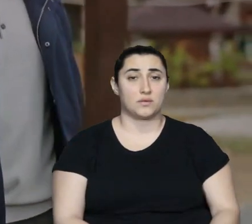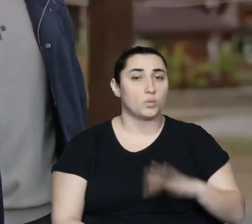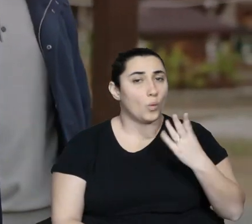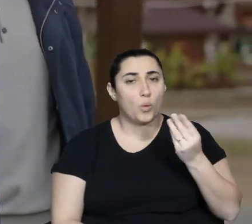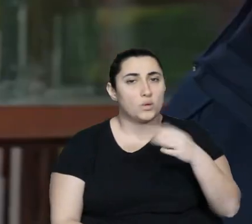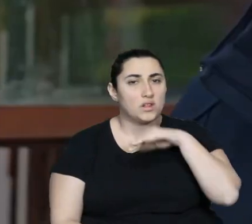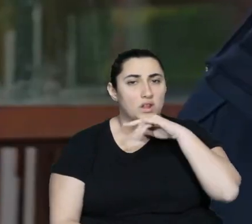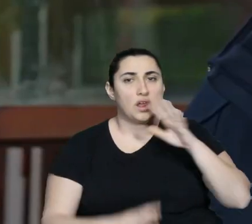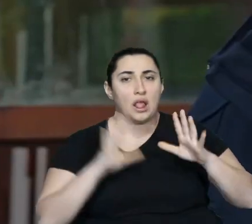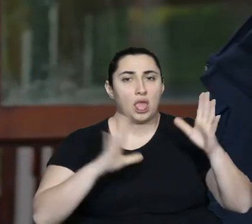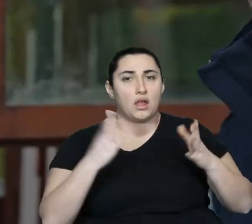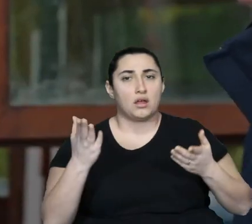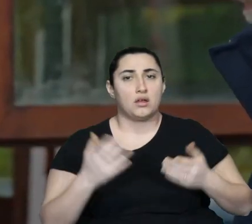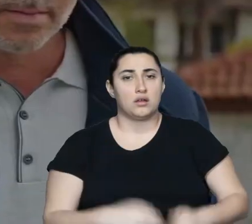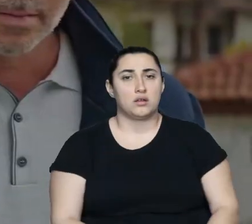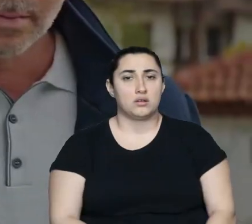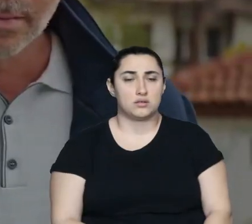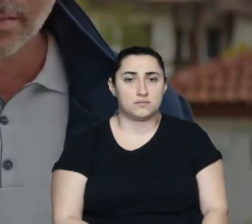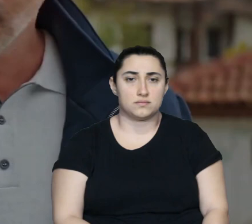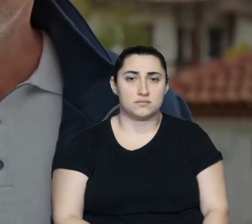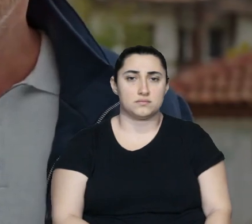oldu şimdi dedeme ya?